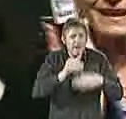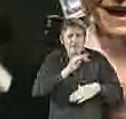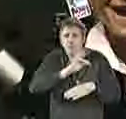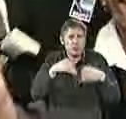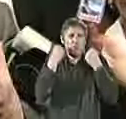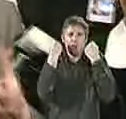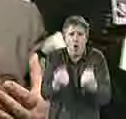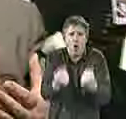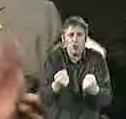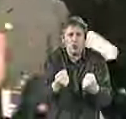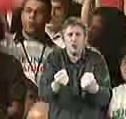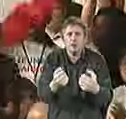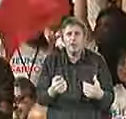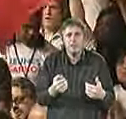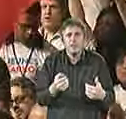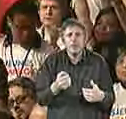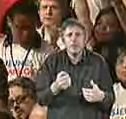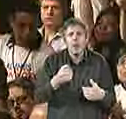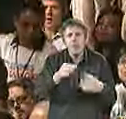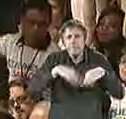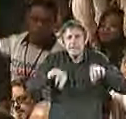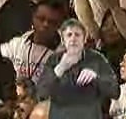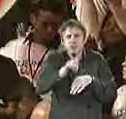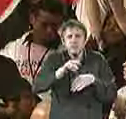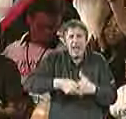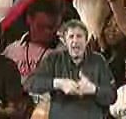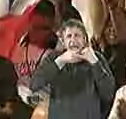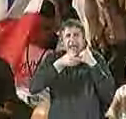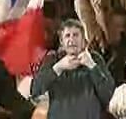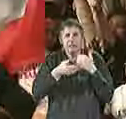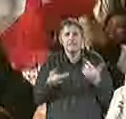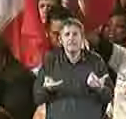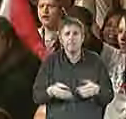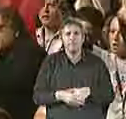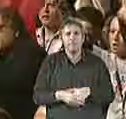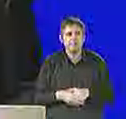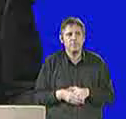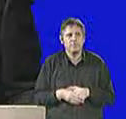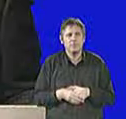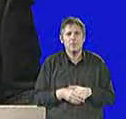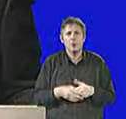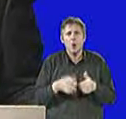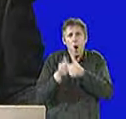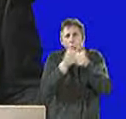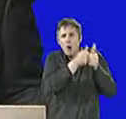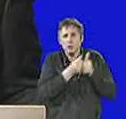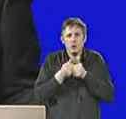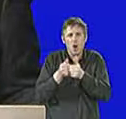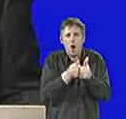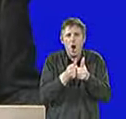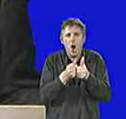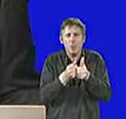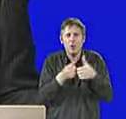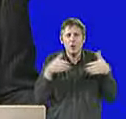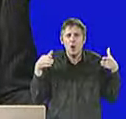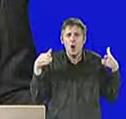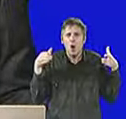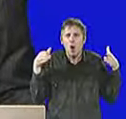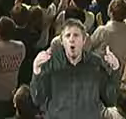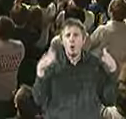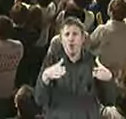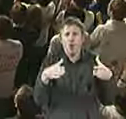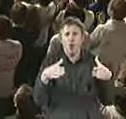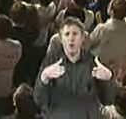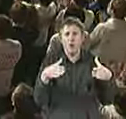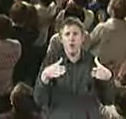forte. Aidez votre pays. Aidez-nous. Et ensemble, oui, ensemble,